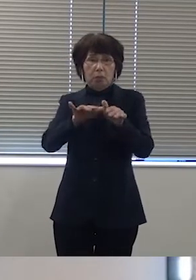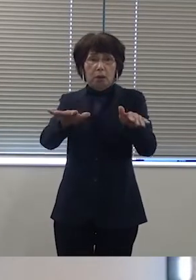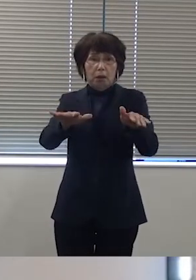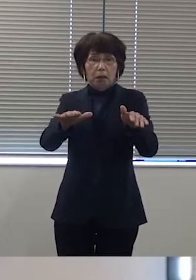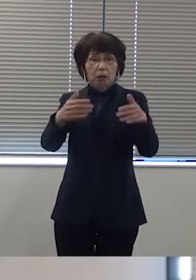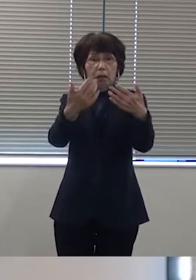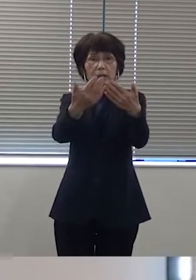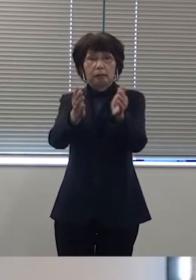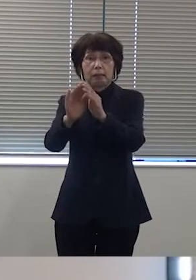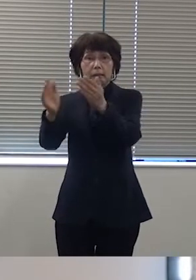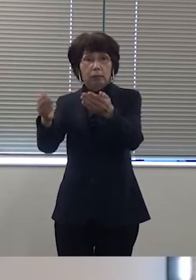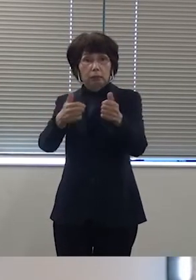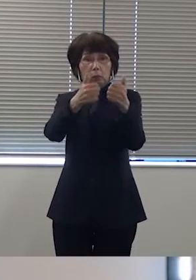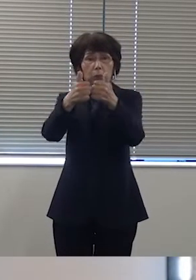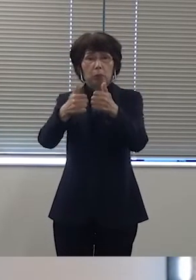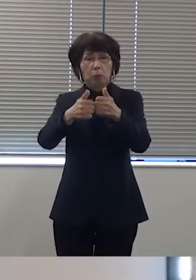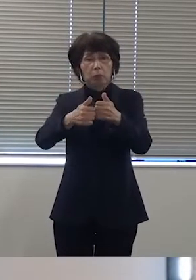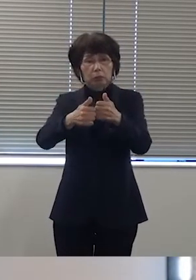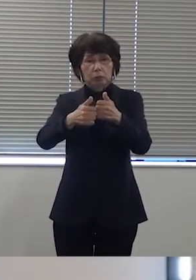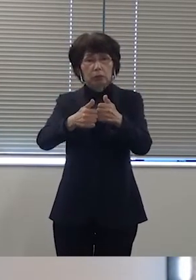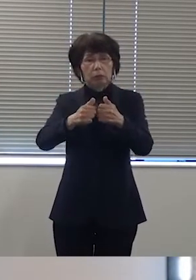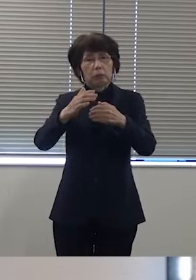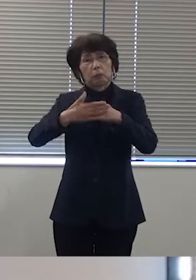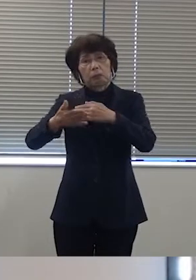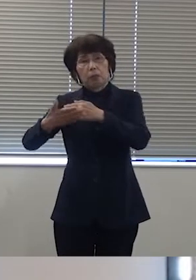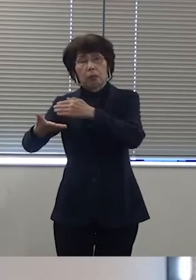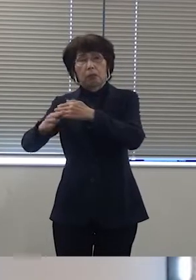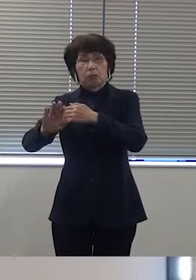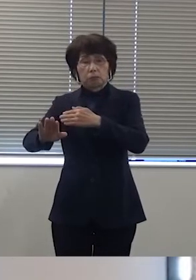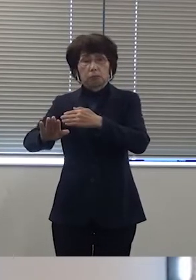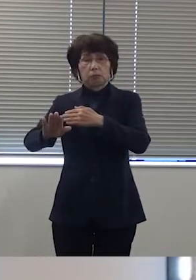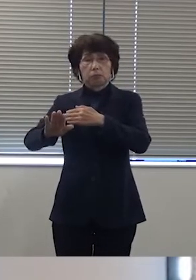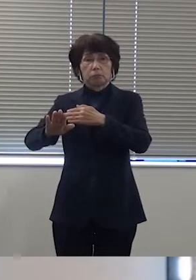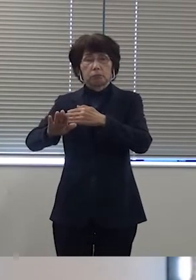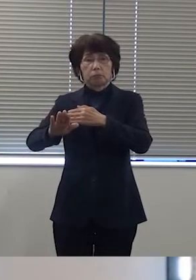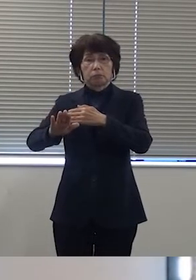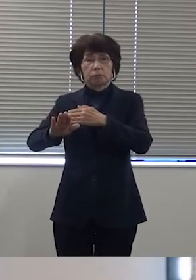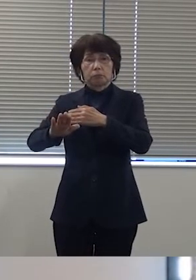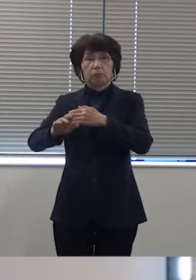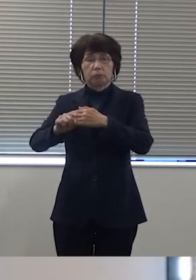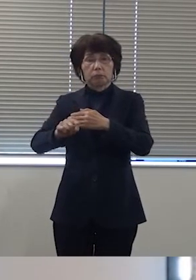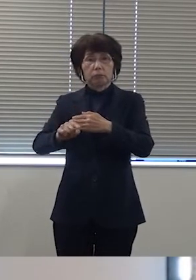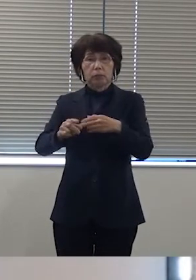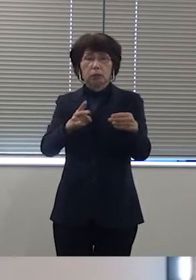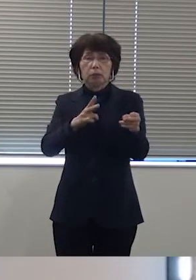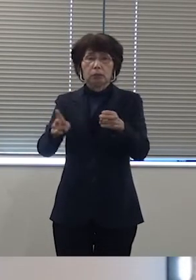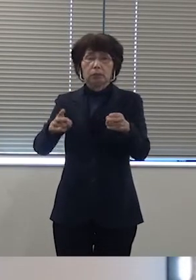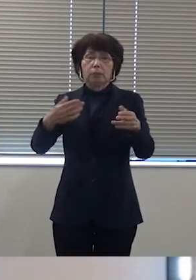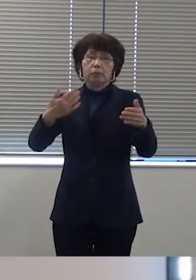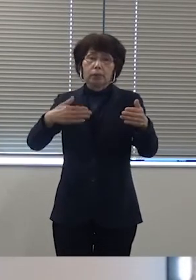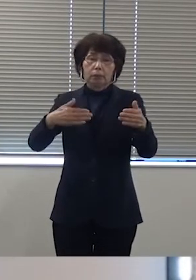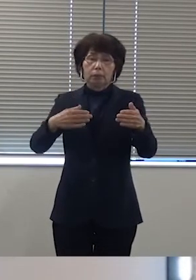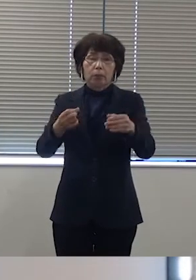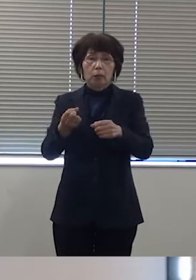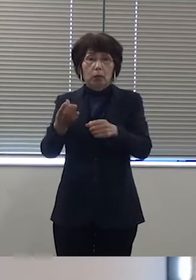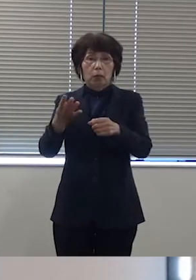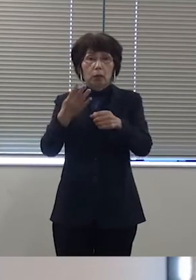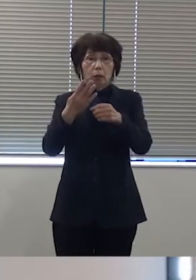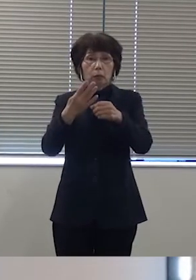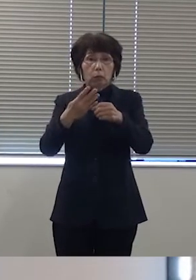和の全部揃えていないという状況なので、令和4年度もいくつかちょっと新しいメニューを入れましたので、まあ、それ